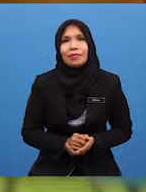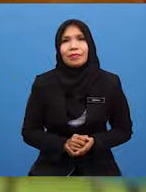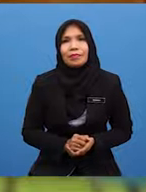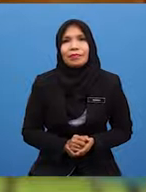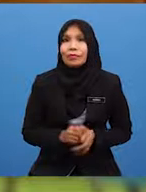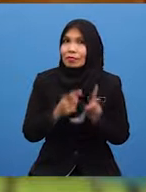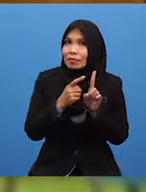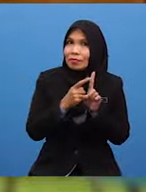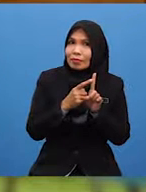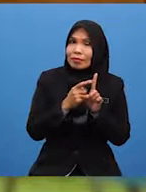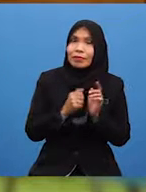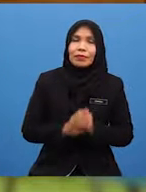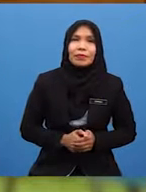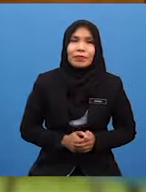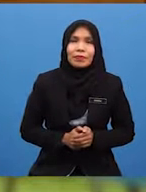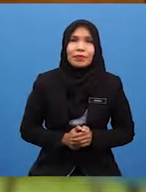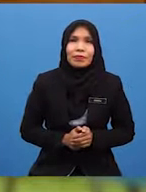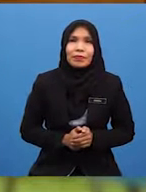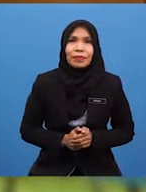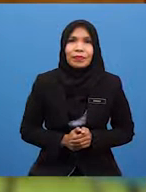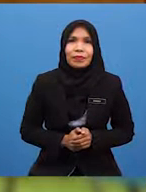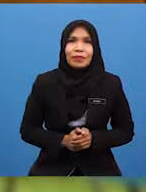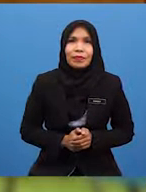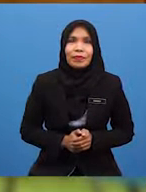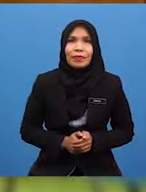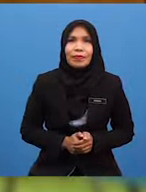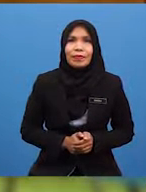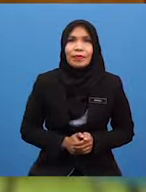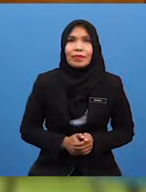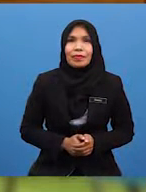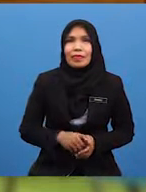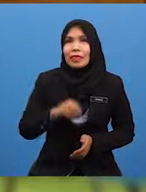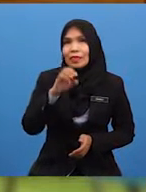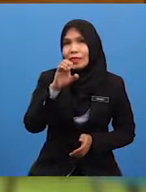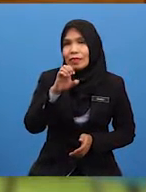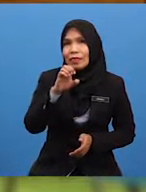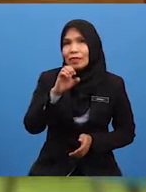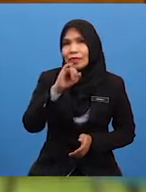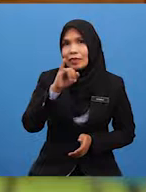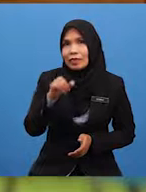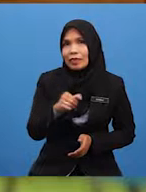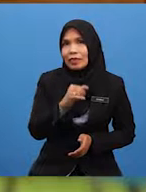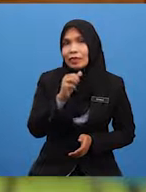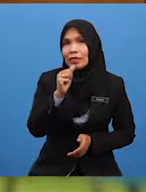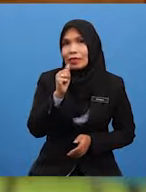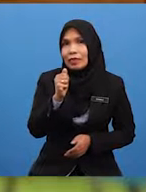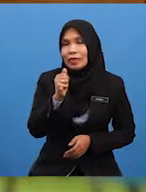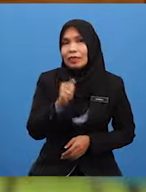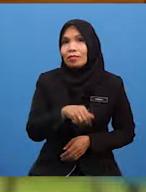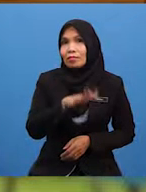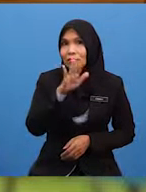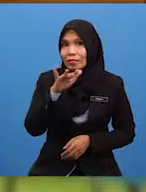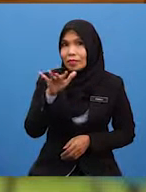Perkataan pertama ialah eja. I, J, E.